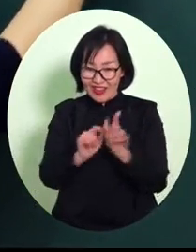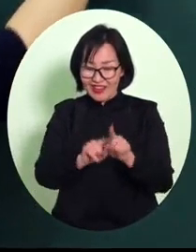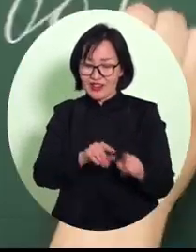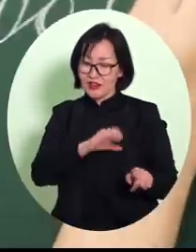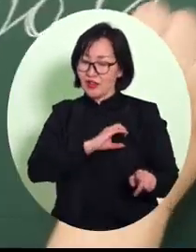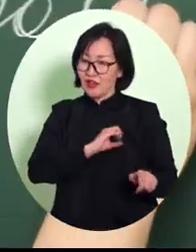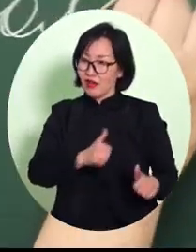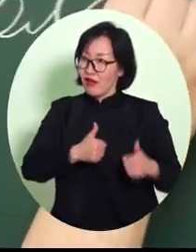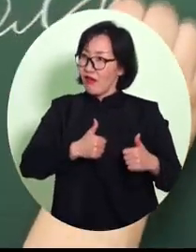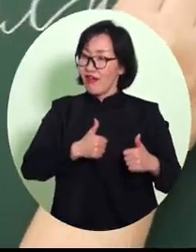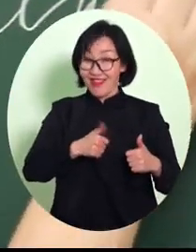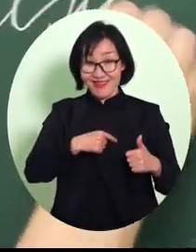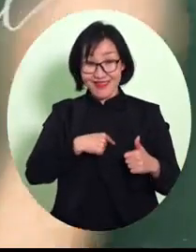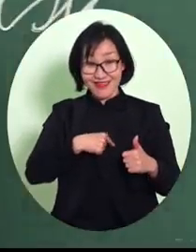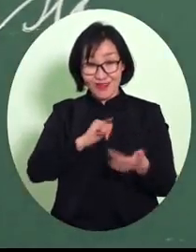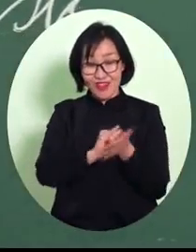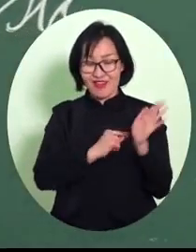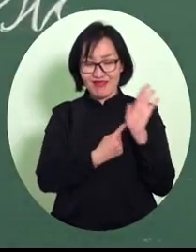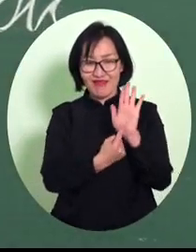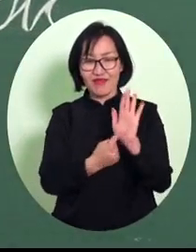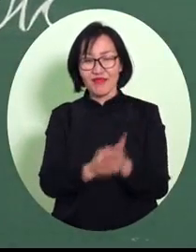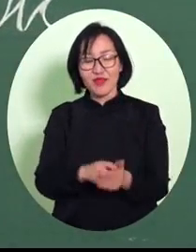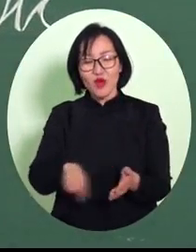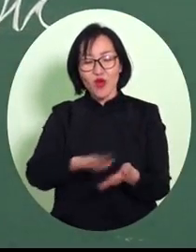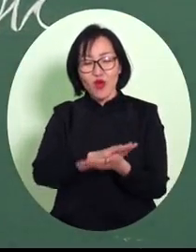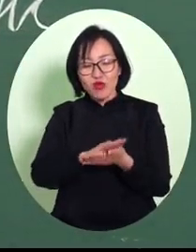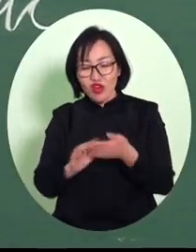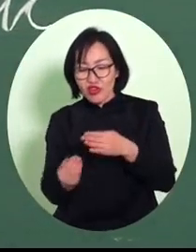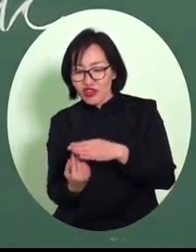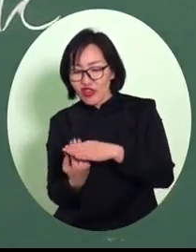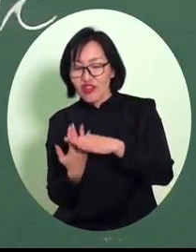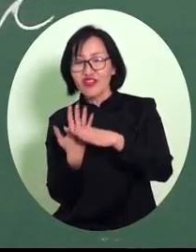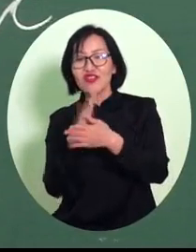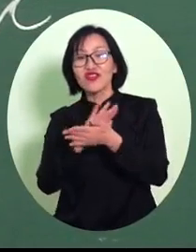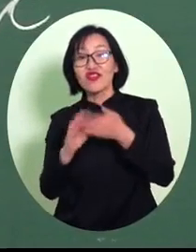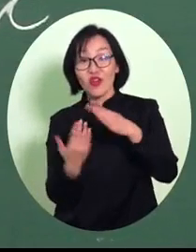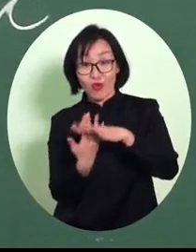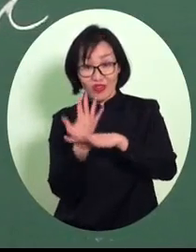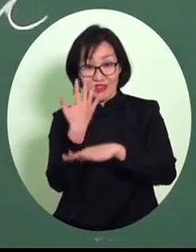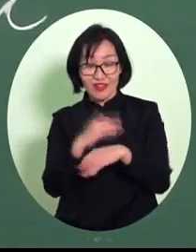үү шин болж байгаа мэт за энэ нь бол өвс ногоо шинээр